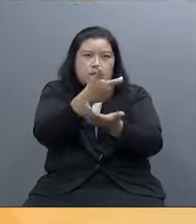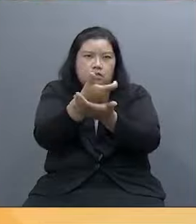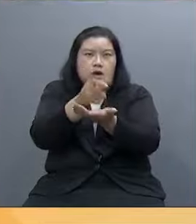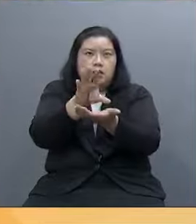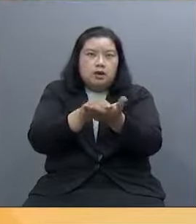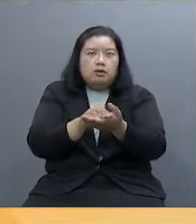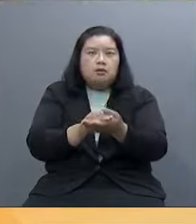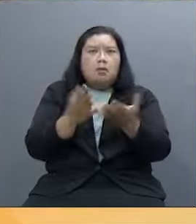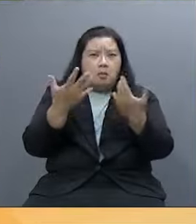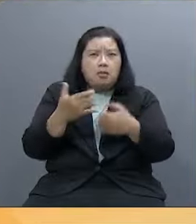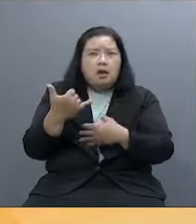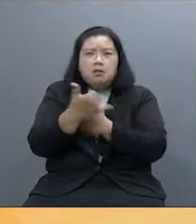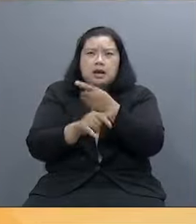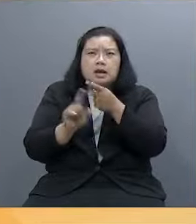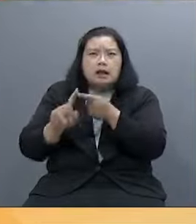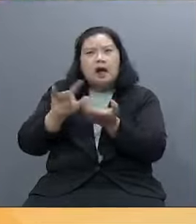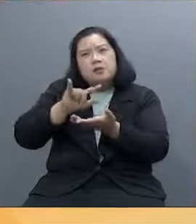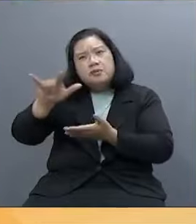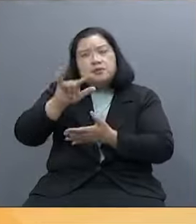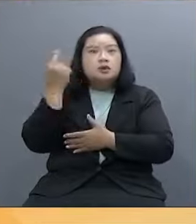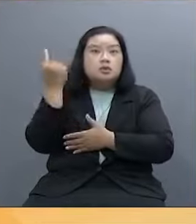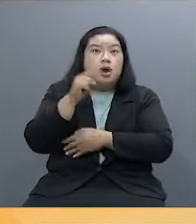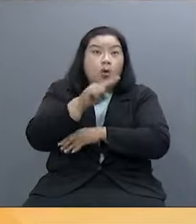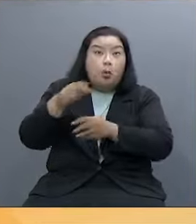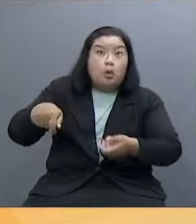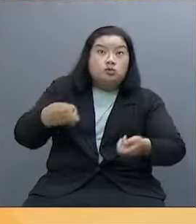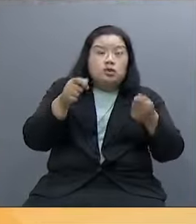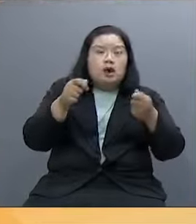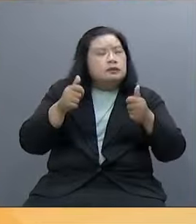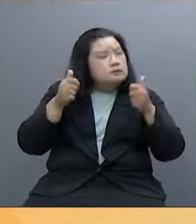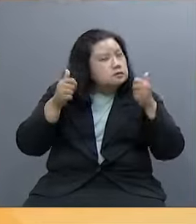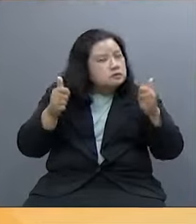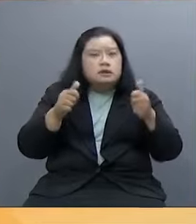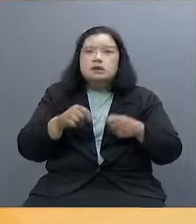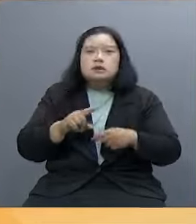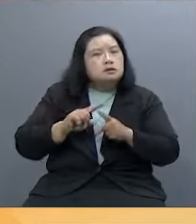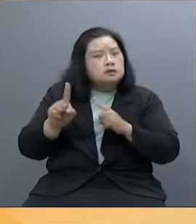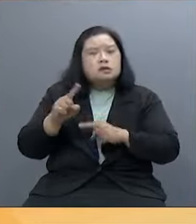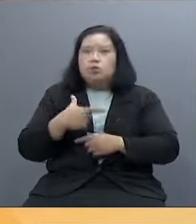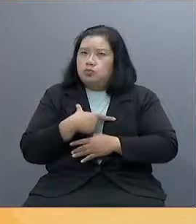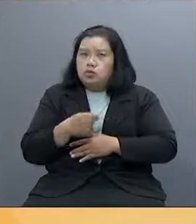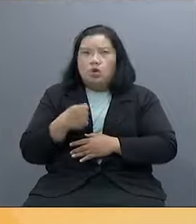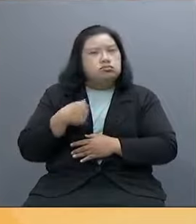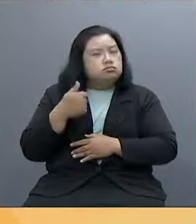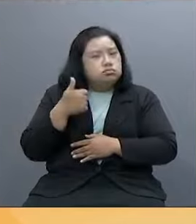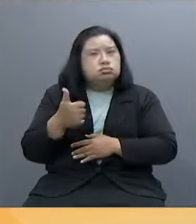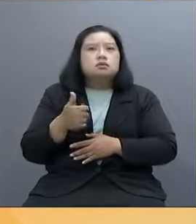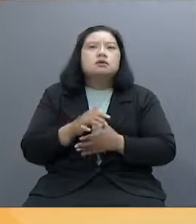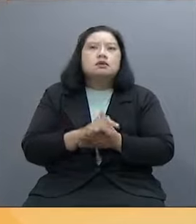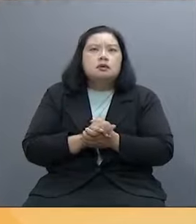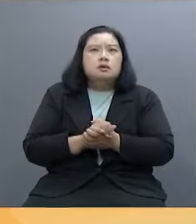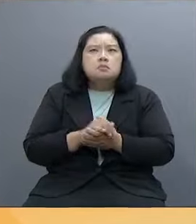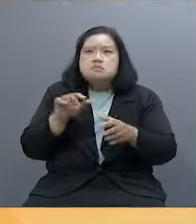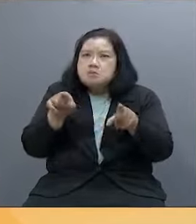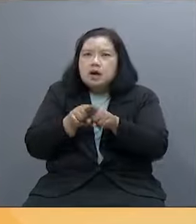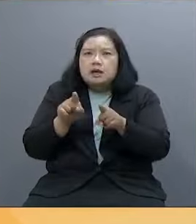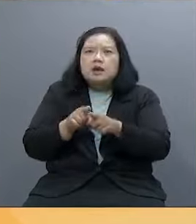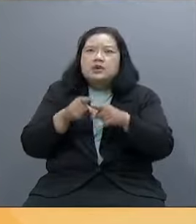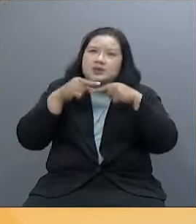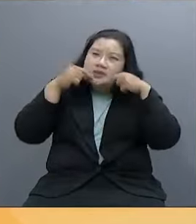25ประเทศเทศกาลสงกรานต์เป็น the best experience ของเขา ใช่ค่ะ เขาชอบมากเพราะว่าทุกคนเป็นมิตร